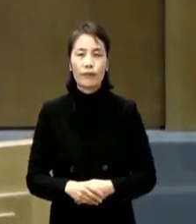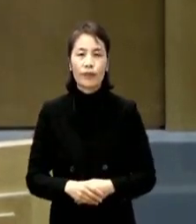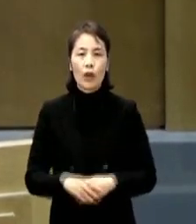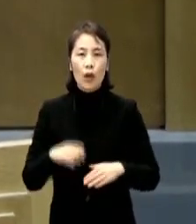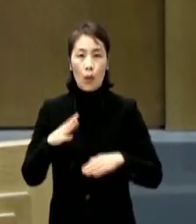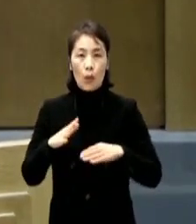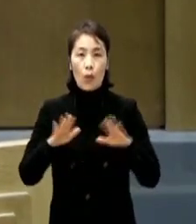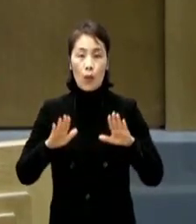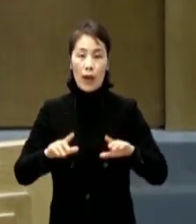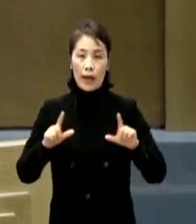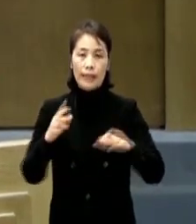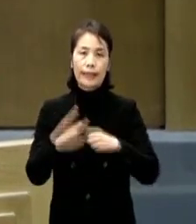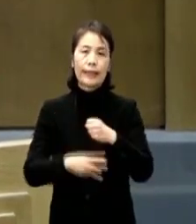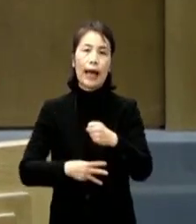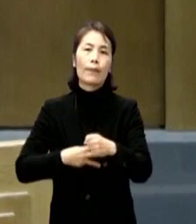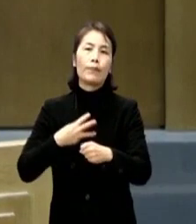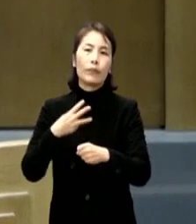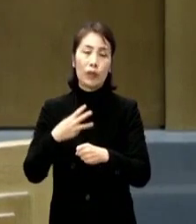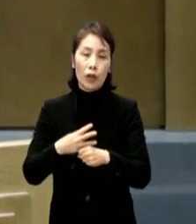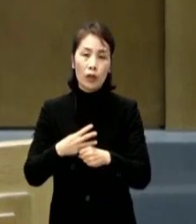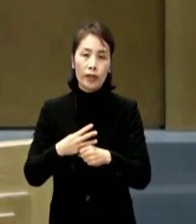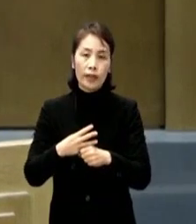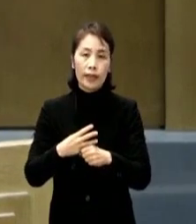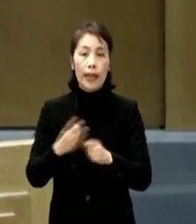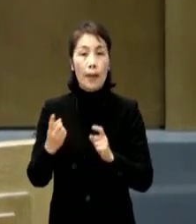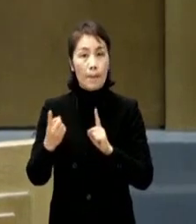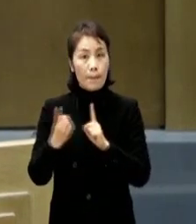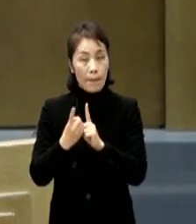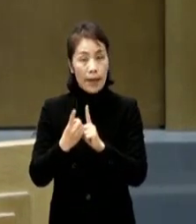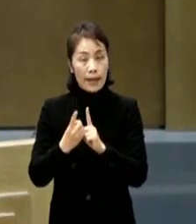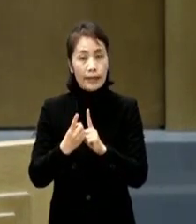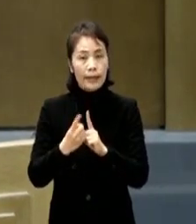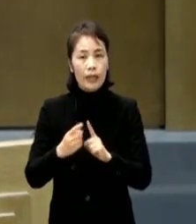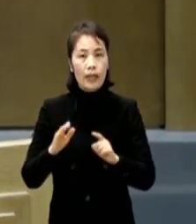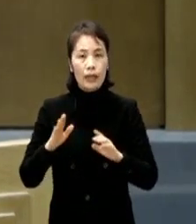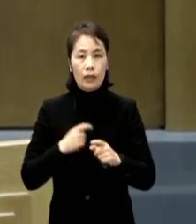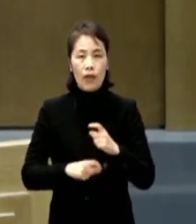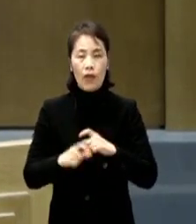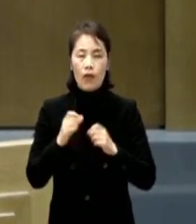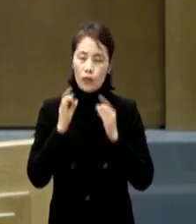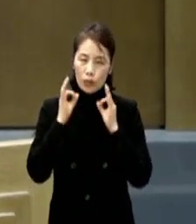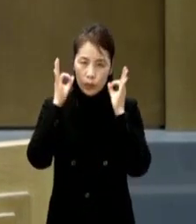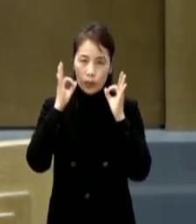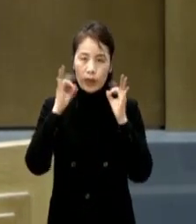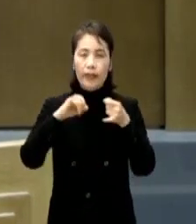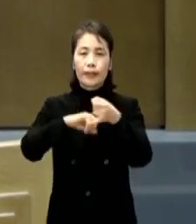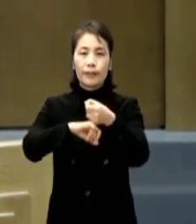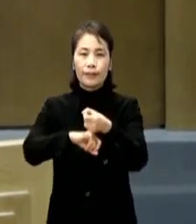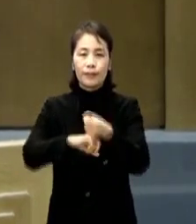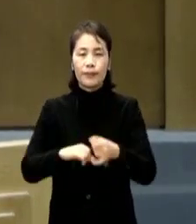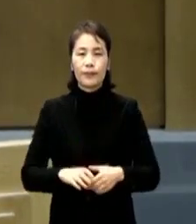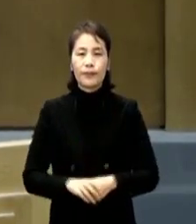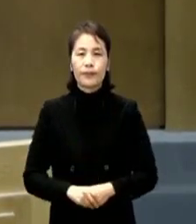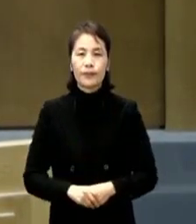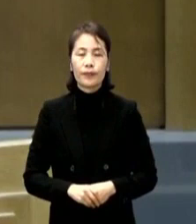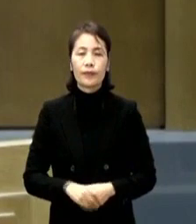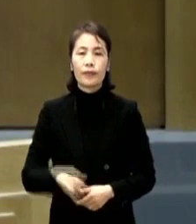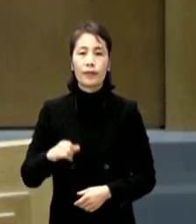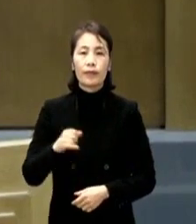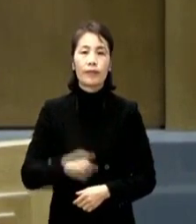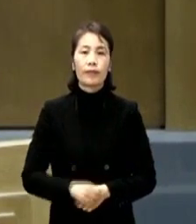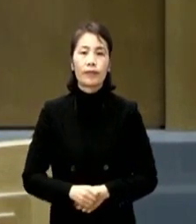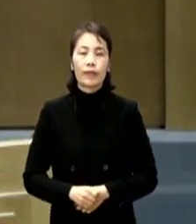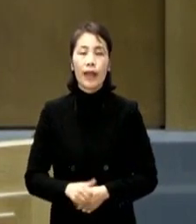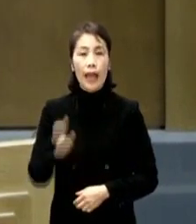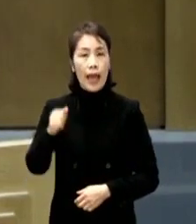올해 안에 100조 초과 달성을 목표로 더욱 최선을 다해 뛰겠습니다. AI